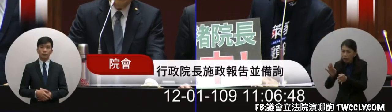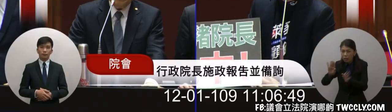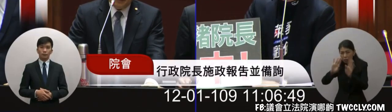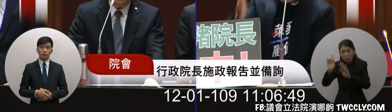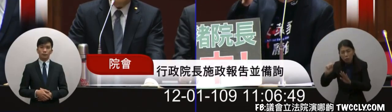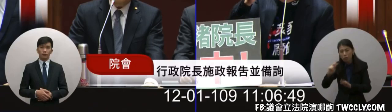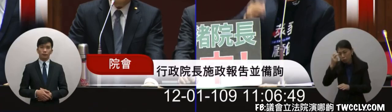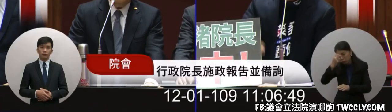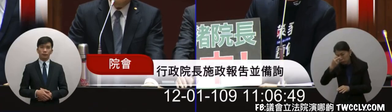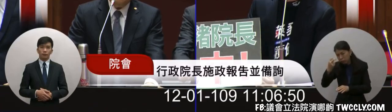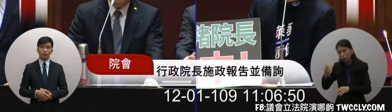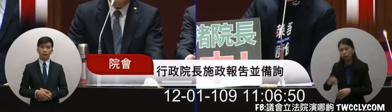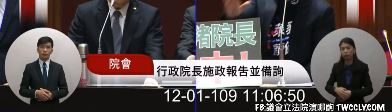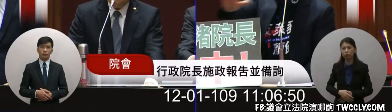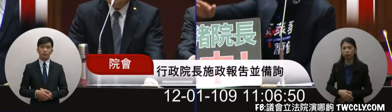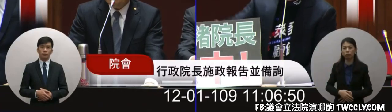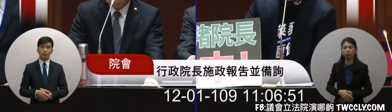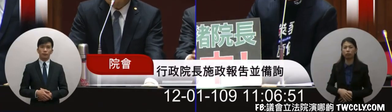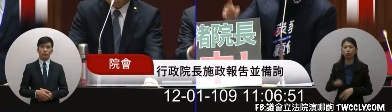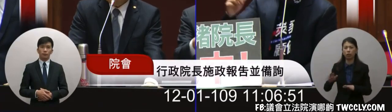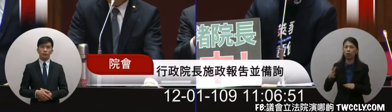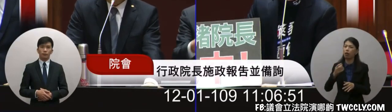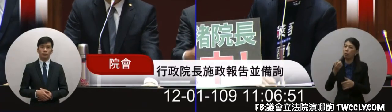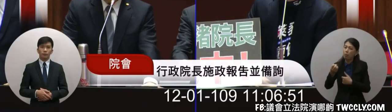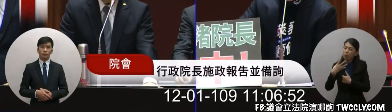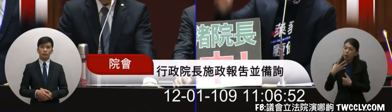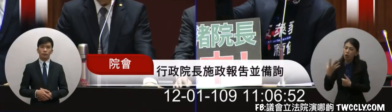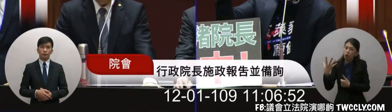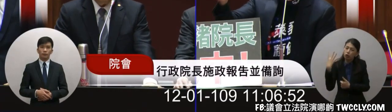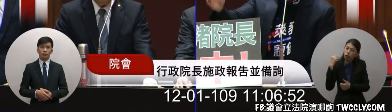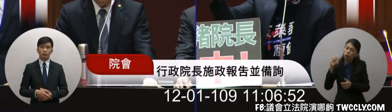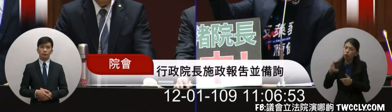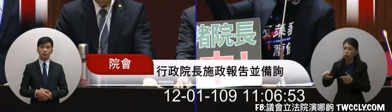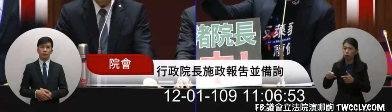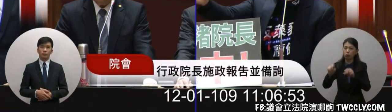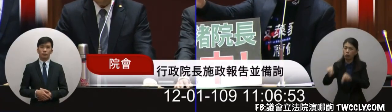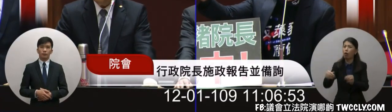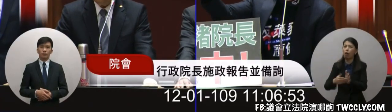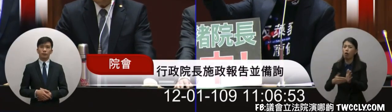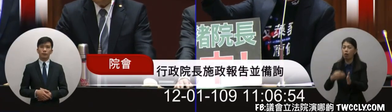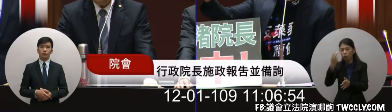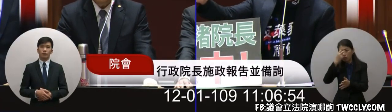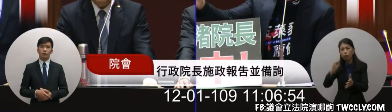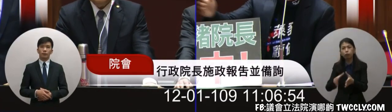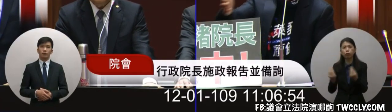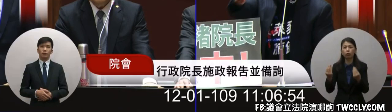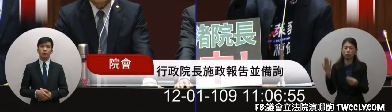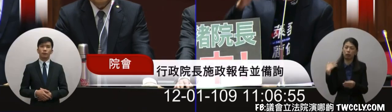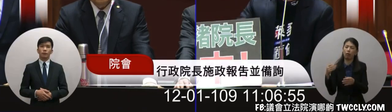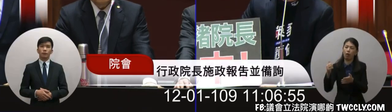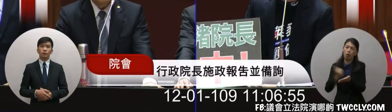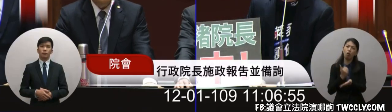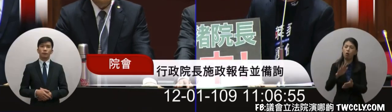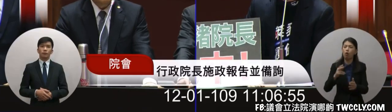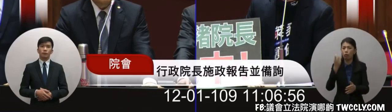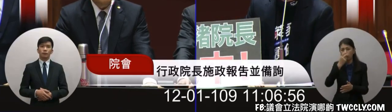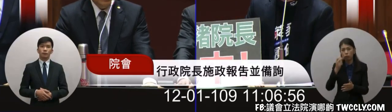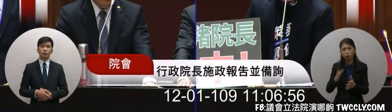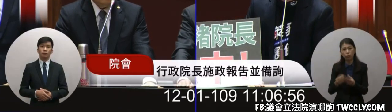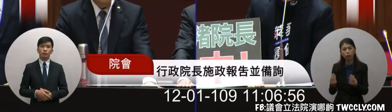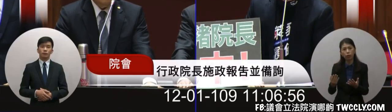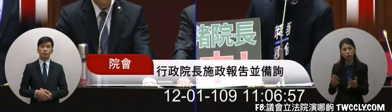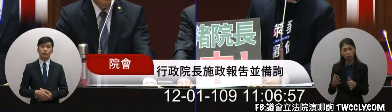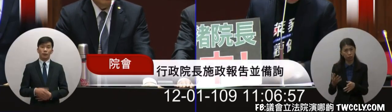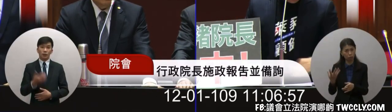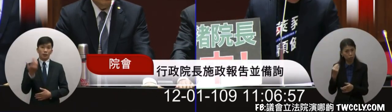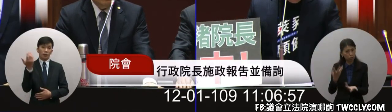嘛？那现在告诉我们旧厂不查，只查新厂。那旧厂的处理状况有没有符合安全标准？ 旧